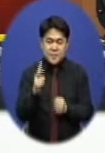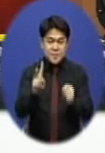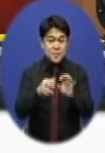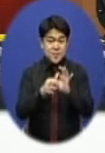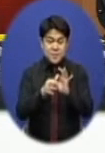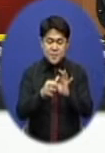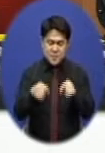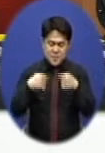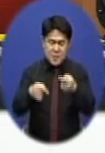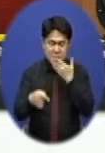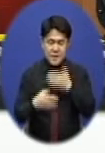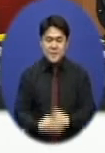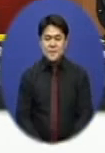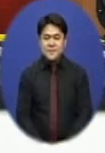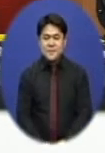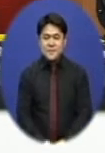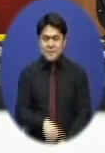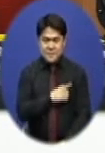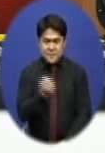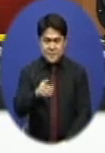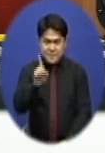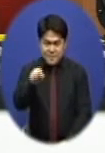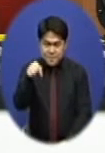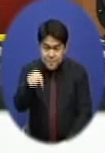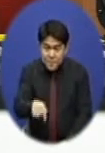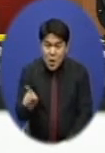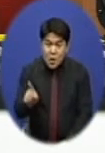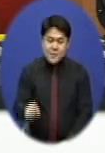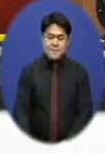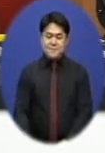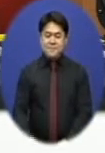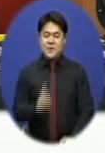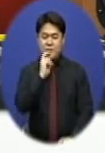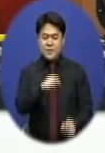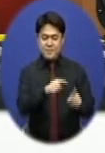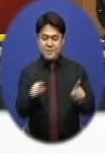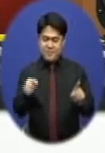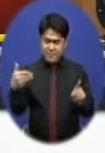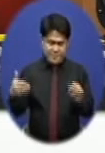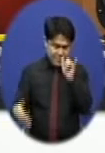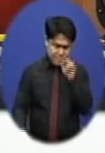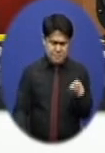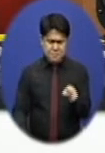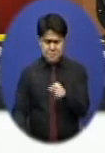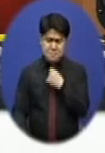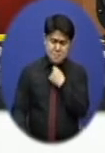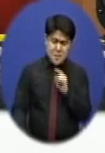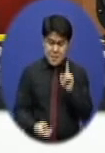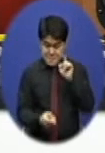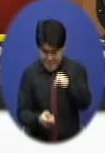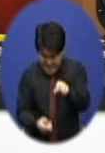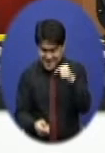주시면 함께 되겠습니다. 네, 그렇습니다. 먼저 1번 지정곡 노래 부르기는 지정곡 중 9곡 중에 부르실 곡을